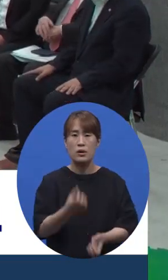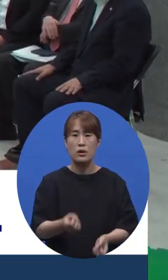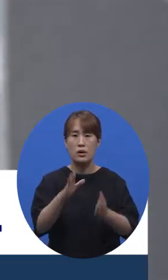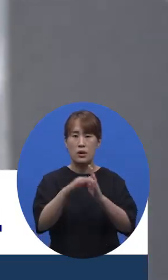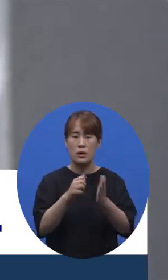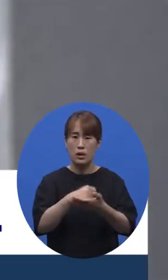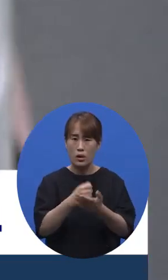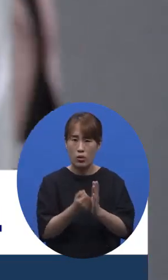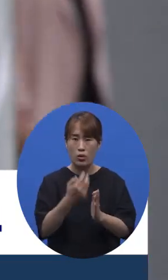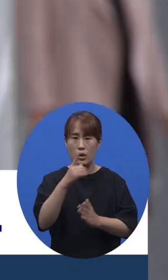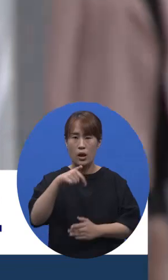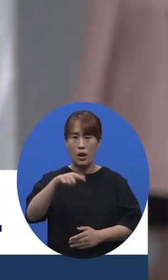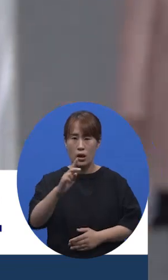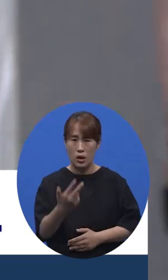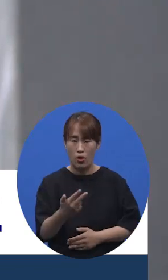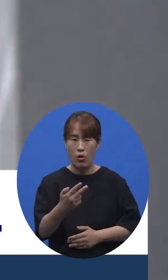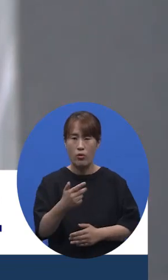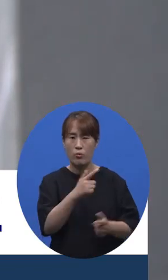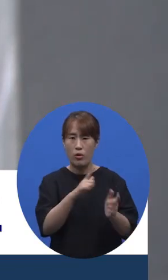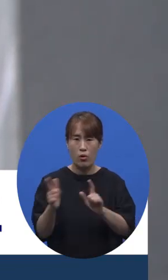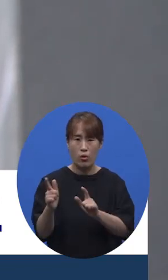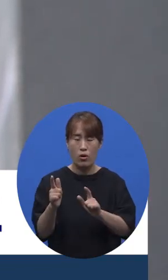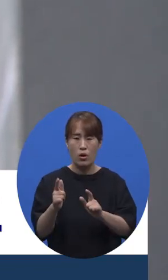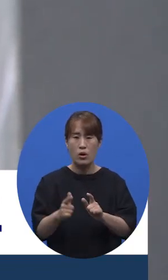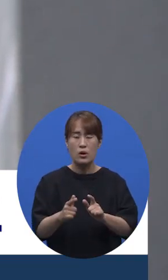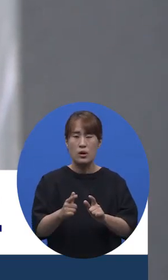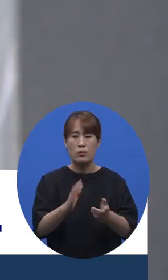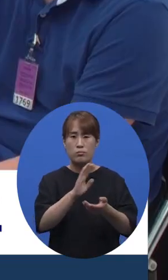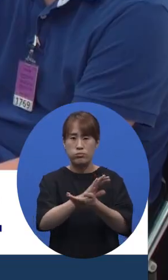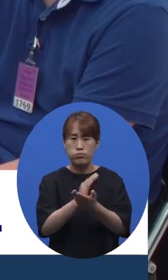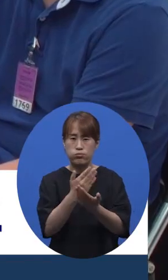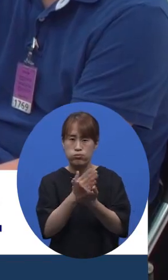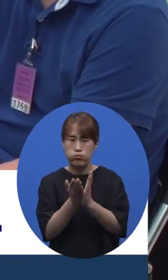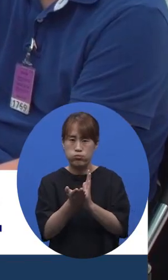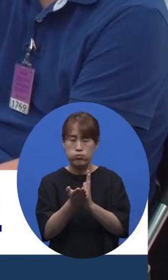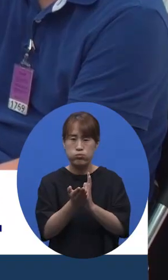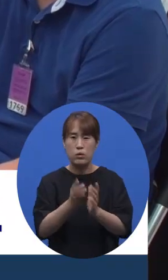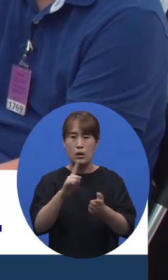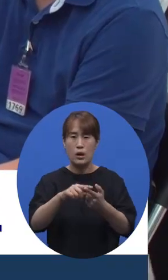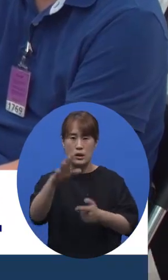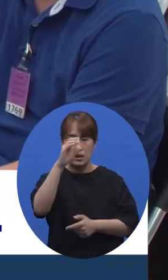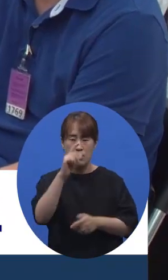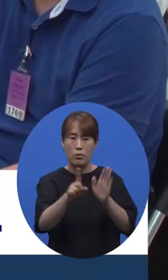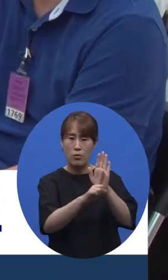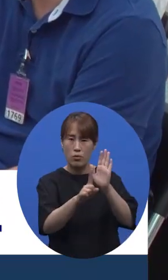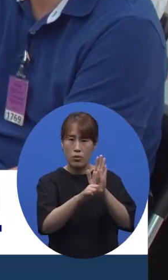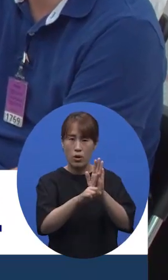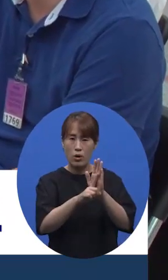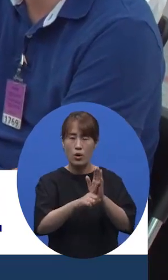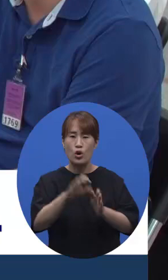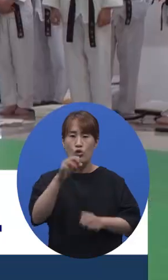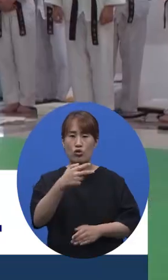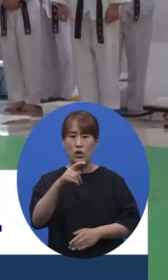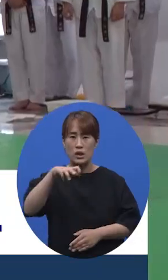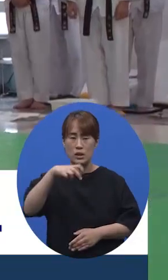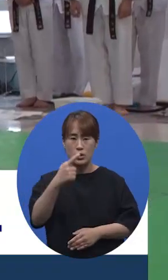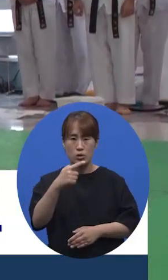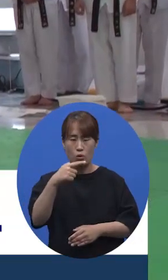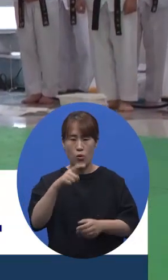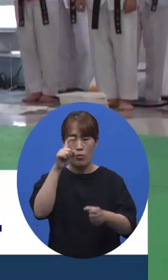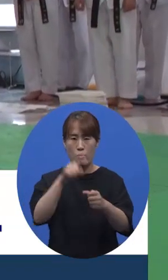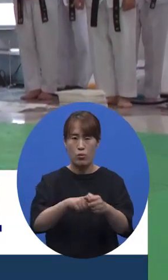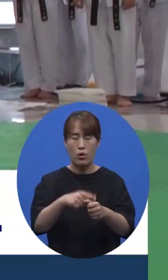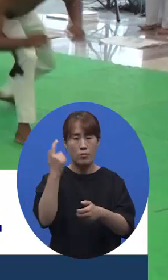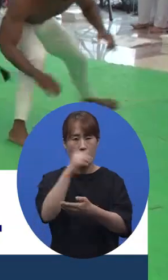이번 행사에서 태권도 택견 팬카페 씰 안 무에타이 등 국내외의 모에 종목 10원 공연을 통해 유네스코의